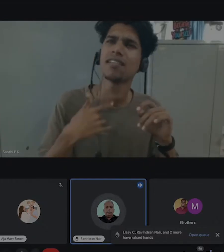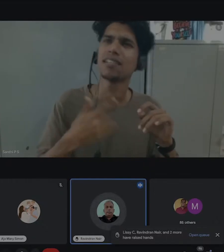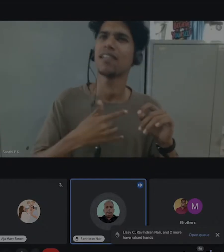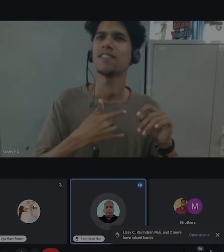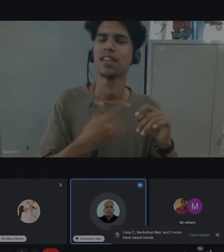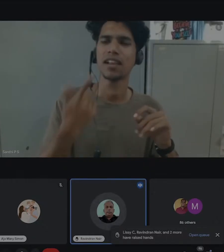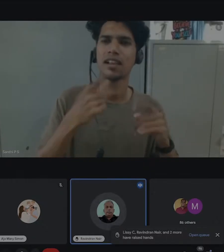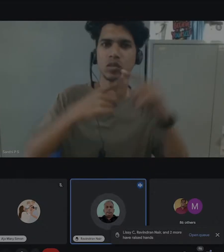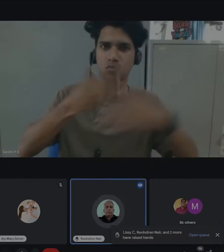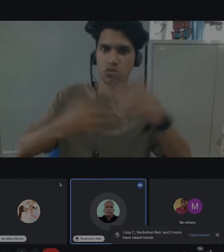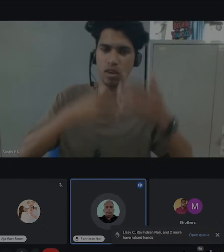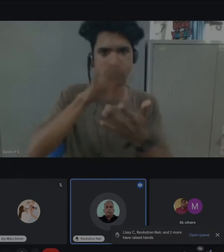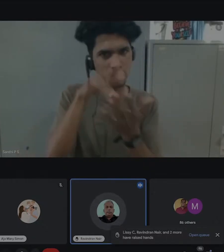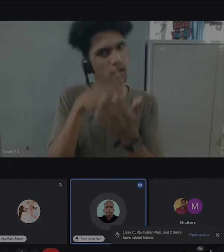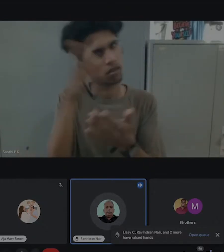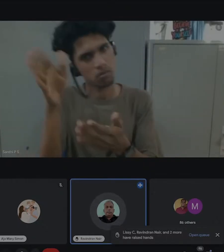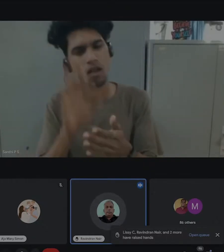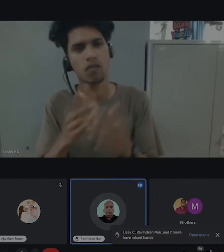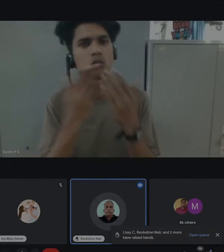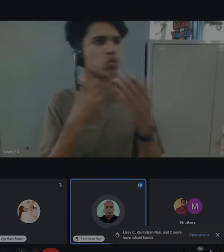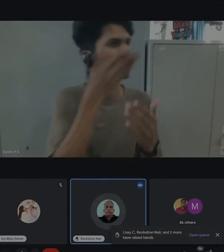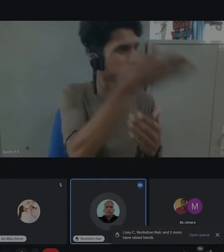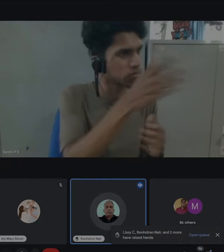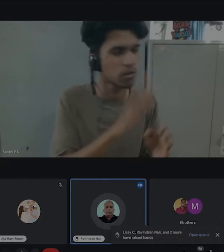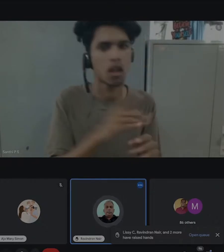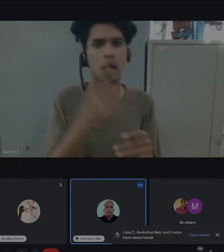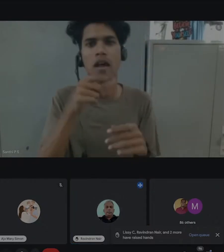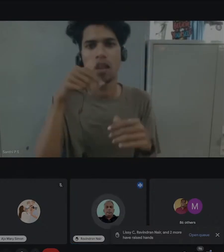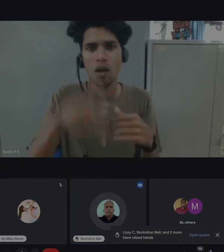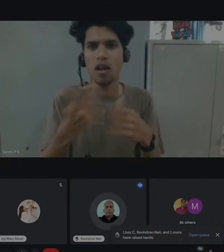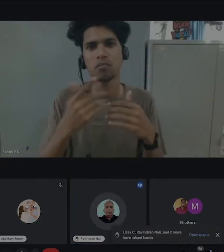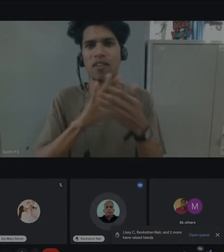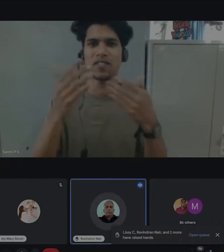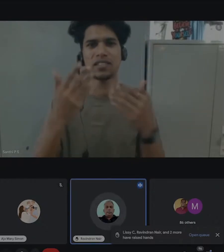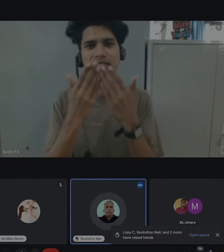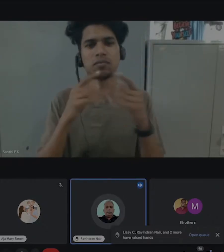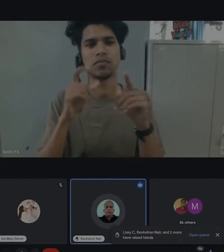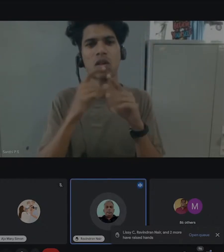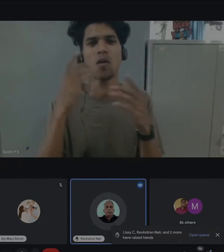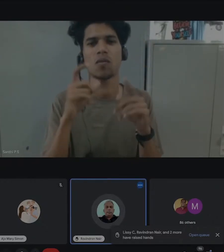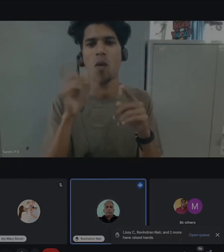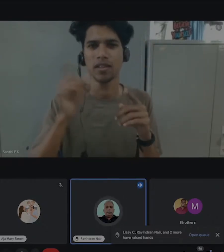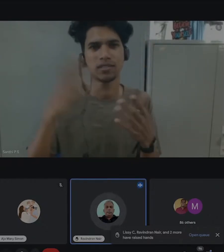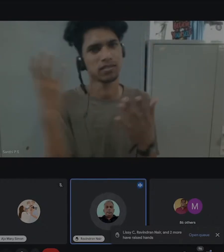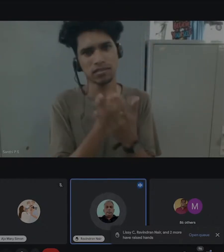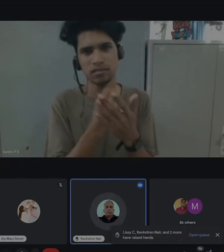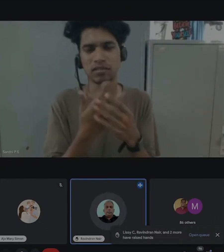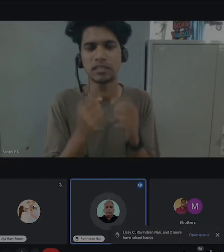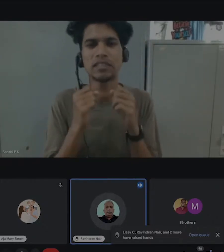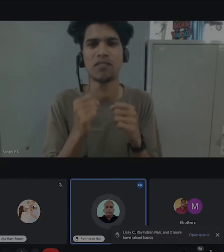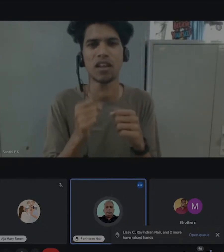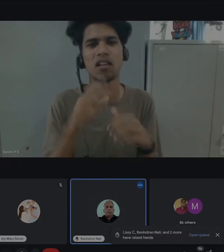സെന്ററിലും സ്കൂളിലും ഒക്കെ പോകുന്നുണ്ട്. ഇപ്പൊ പിന്നെ അവന് മുന്നോട്ട് പഠിക്കാൻ പറ്റാത്തത് കൊണ്ട്, ഡിഗ്രി എടുക്കാൻ പറ്റാത്തതുകൊണ്ട് മതിയാക്കിയെന്നേ